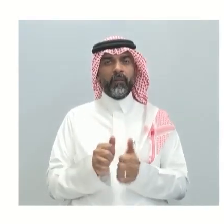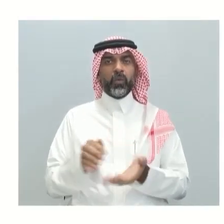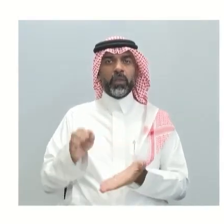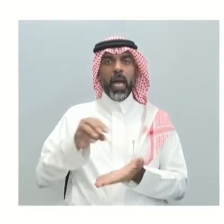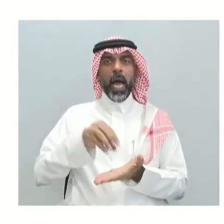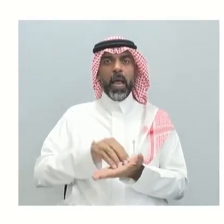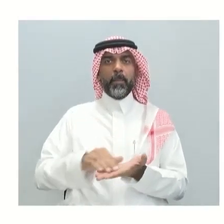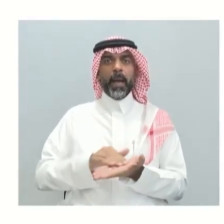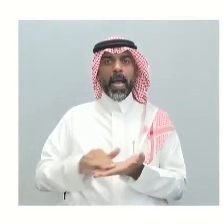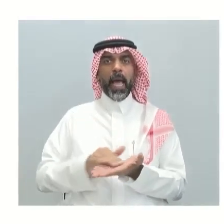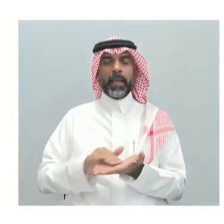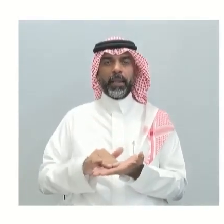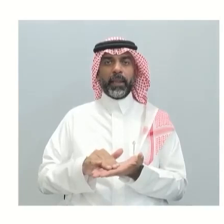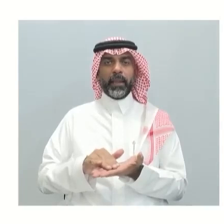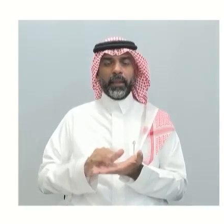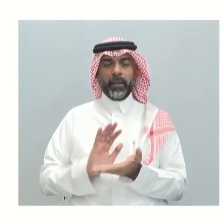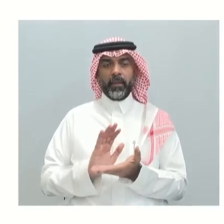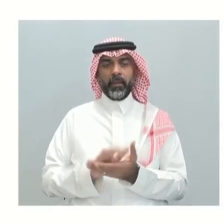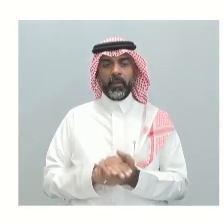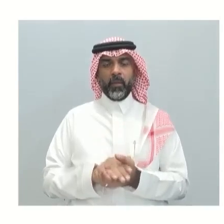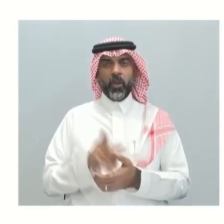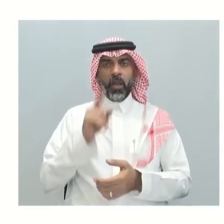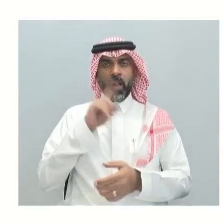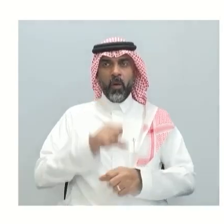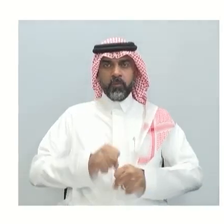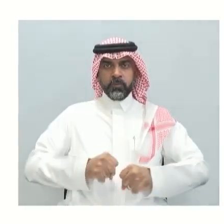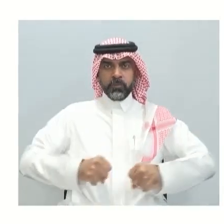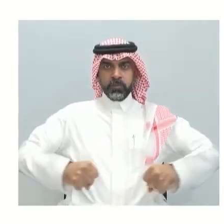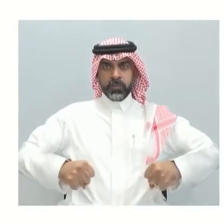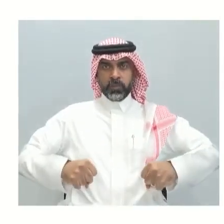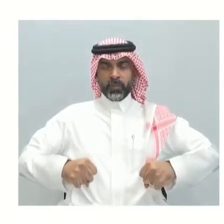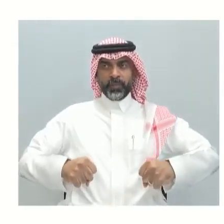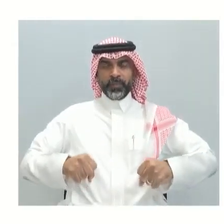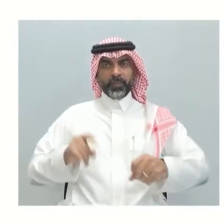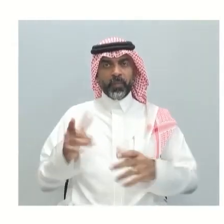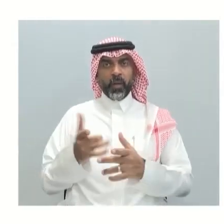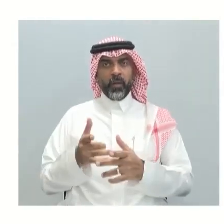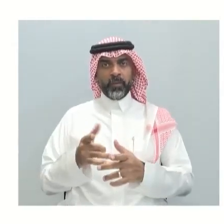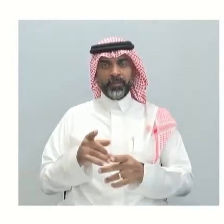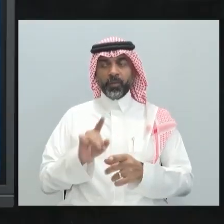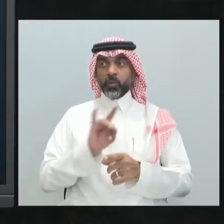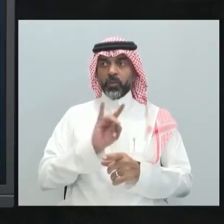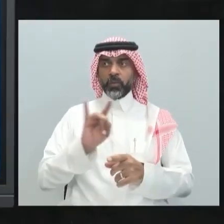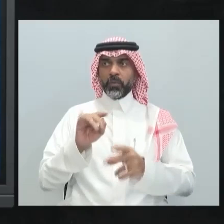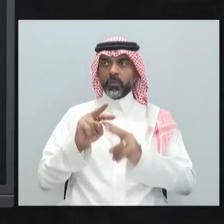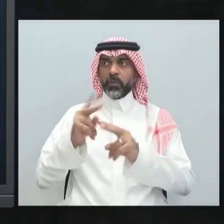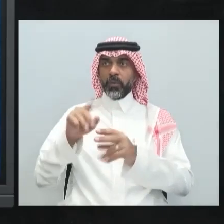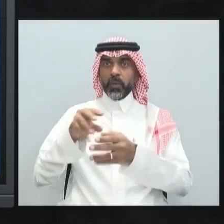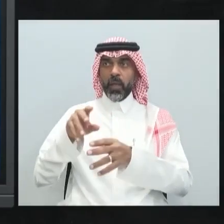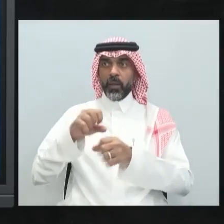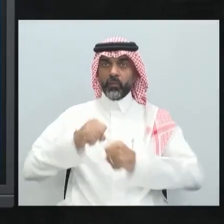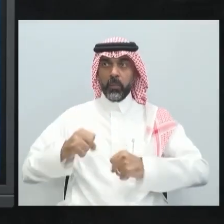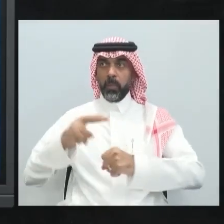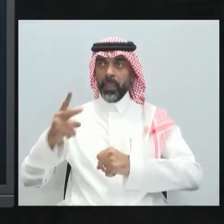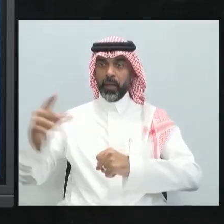التنافس على المكان ظهر معنا الدب كا احد المخلوقات الحيه الاقليميه التي لا تسمح للدببه من نفس النوع ان تتشارك